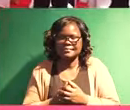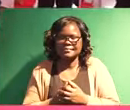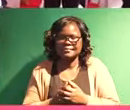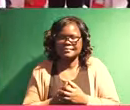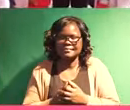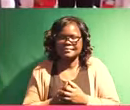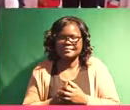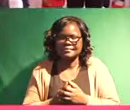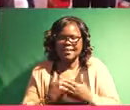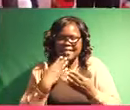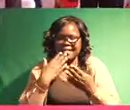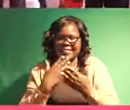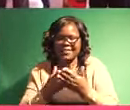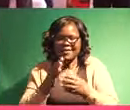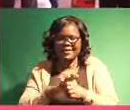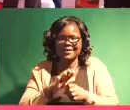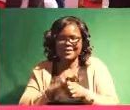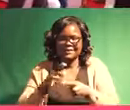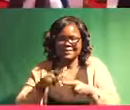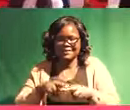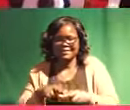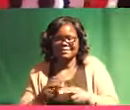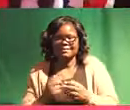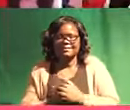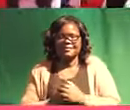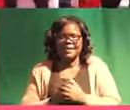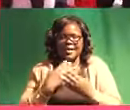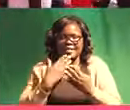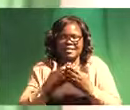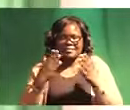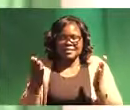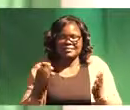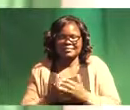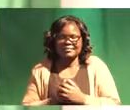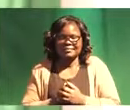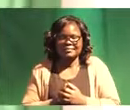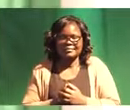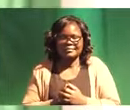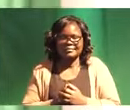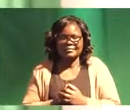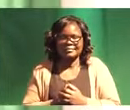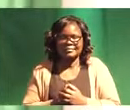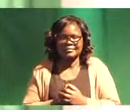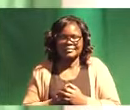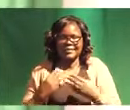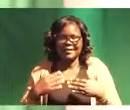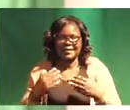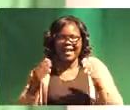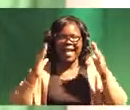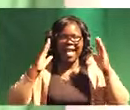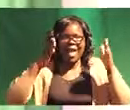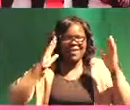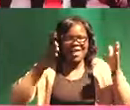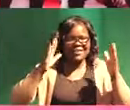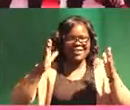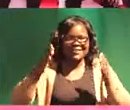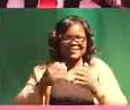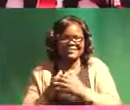Aya, asante ni sana tuketi chini. Thank you very much. Ando wetu mugeni.